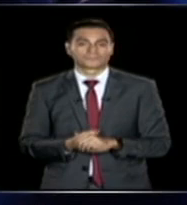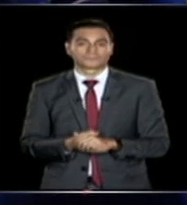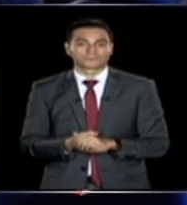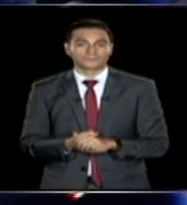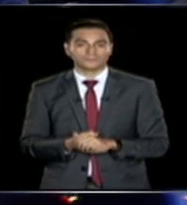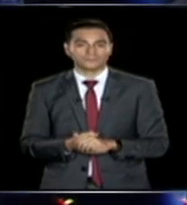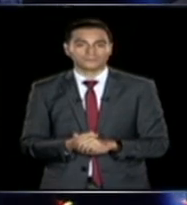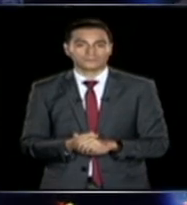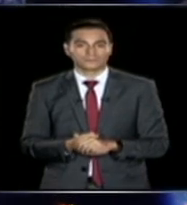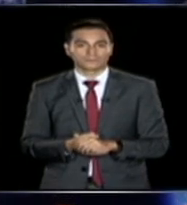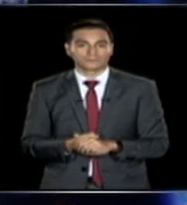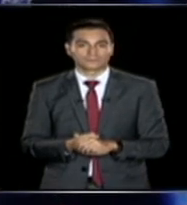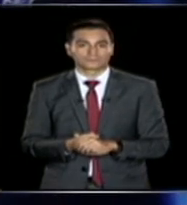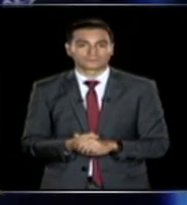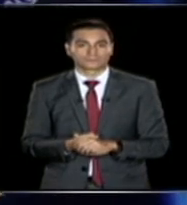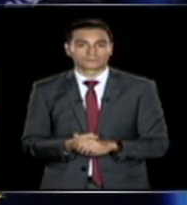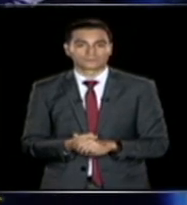السؤال الثالث